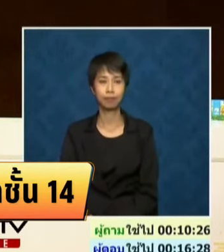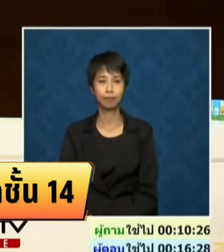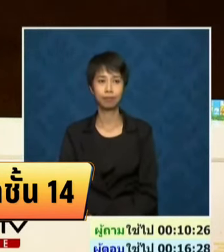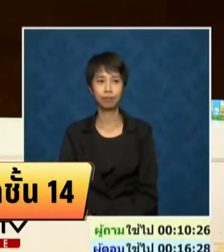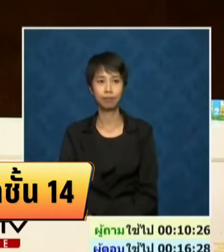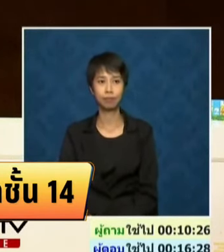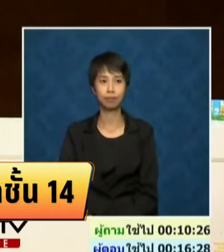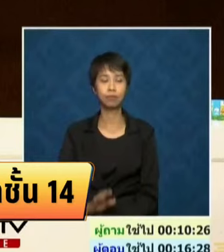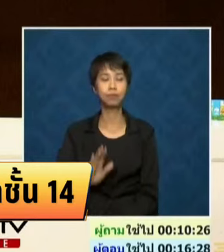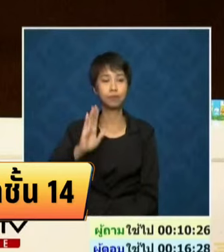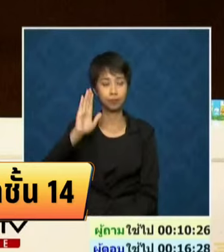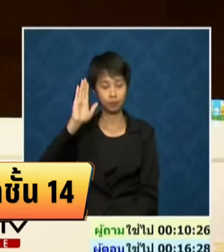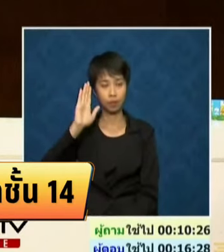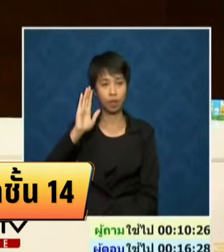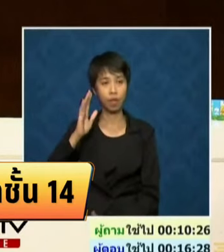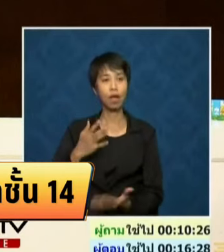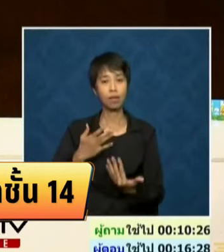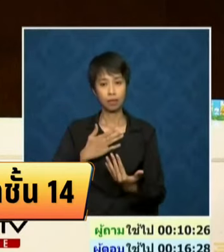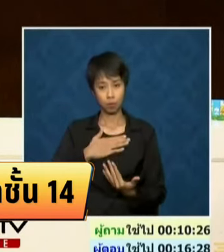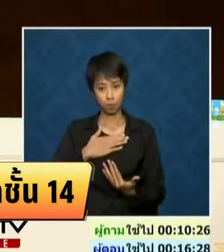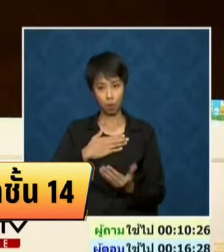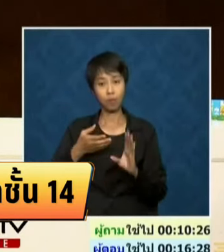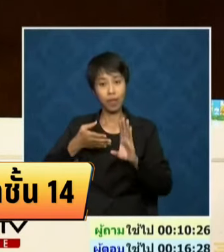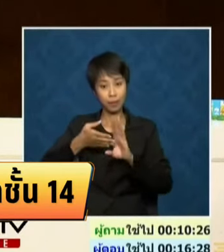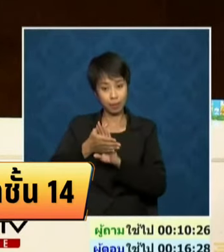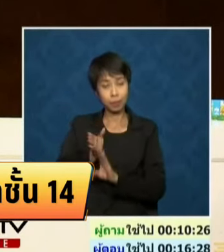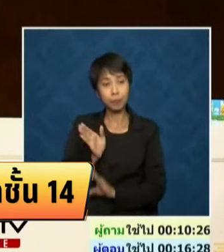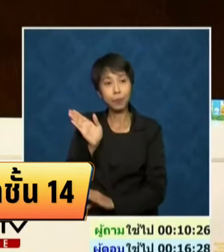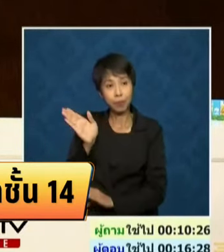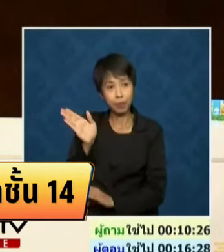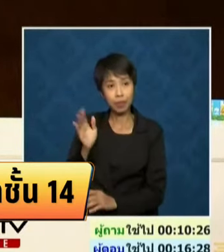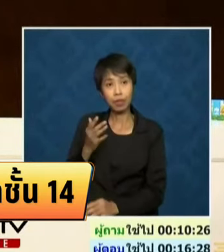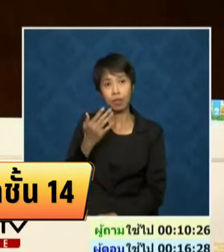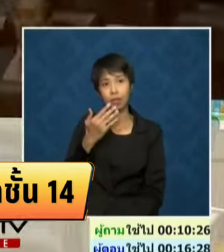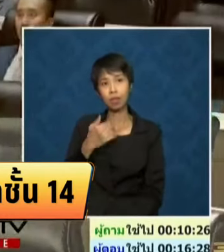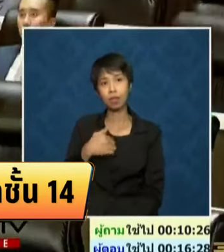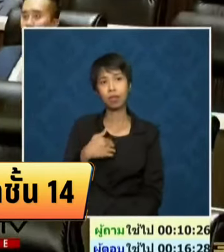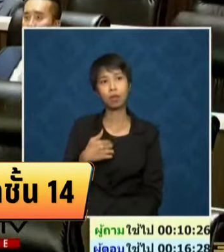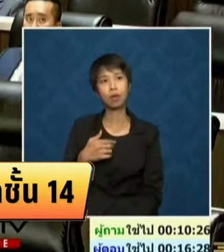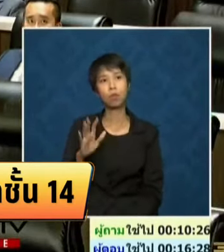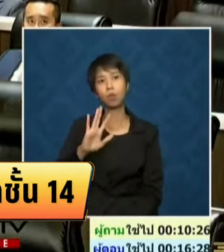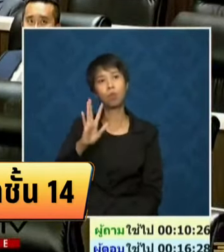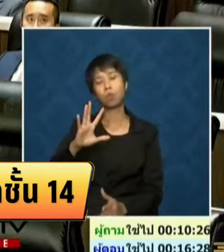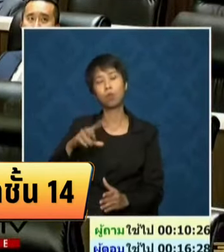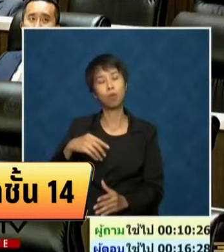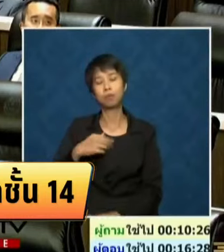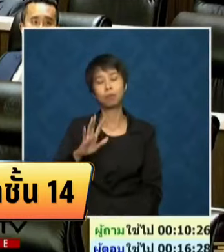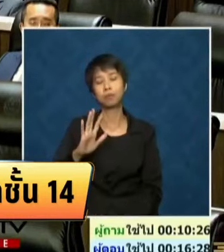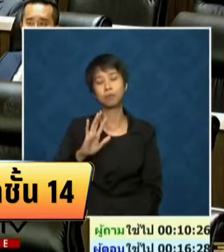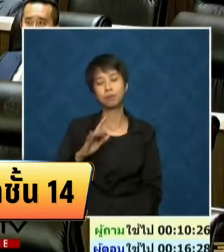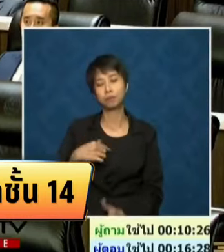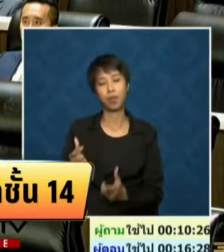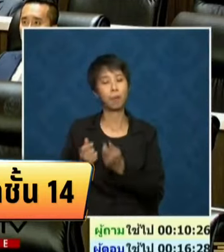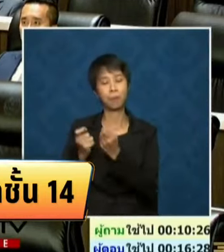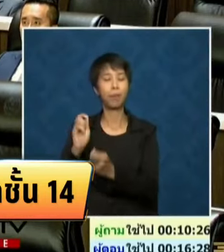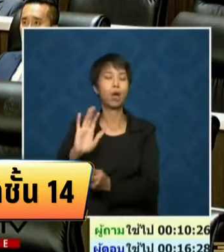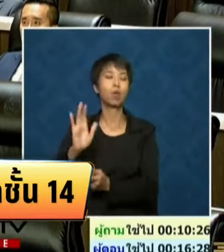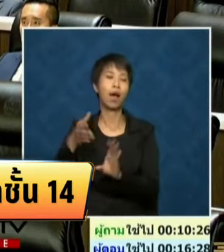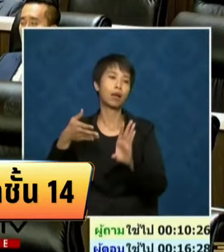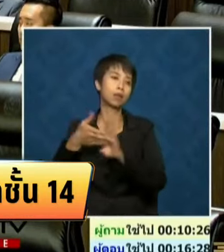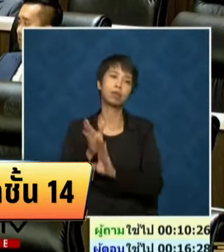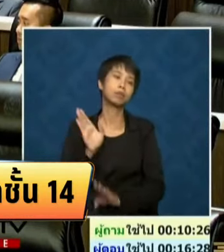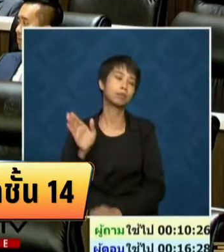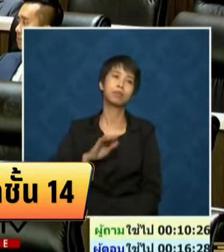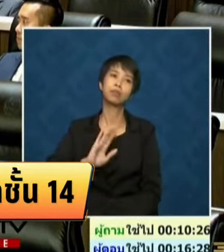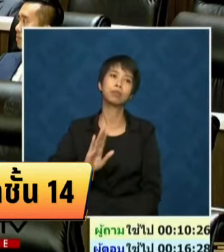ไปอภิปรายในวันที่ 3ถึงวันที่ 4แทนประมาณนี้ดีกว่านะคุณผู้ชมตอนนี้เนี่ยเนือดมากเนือดมากเลยนะคะ